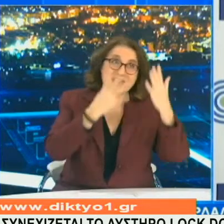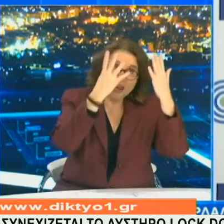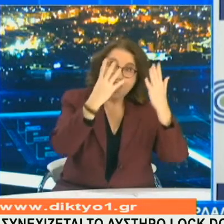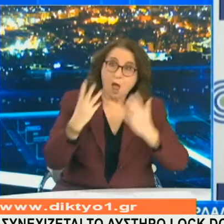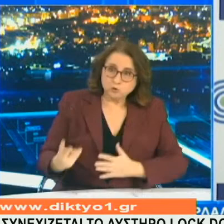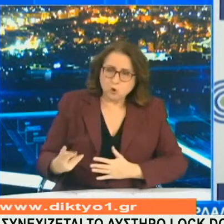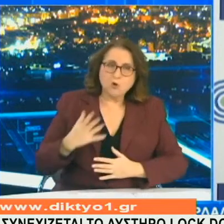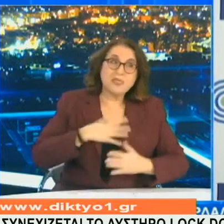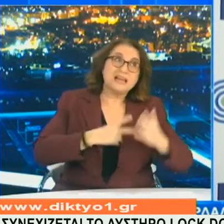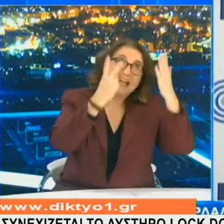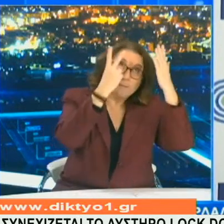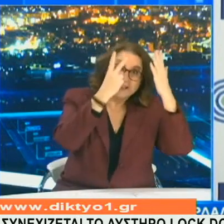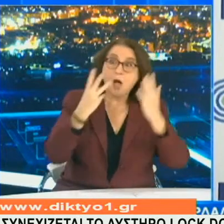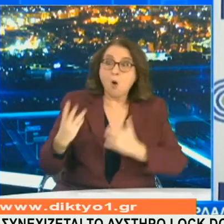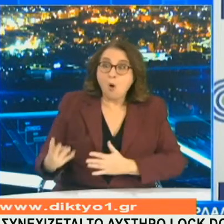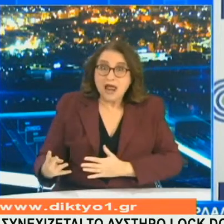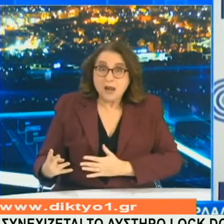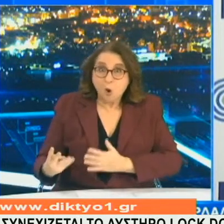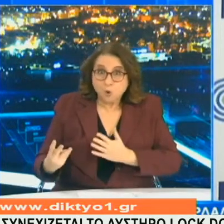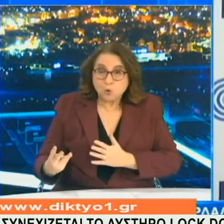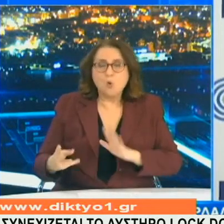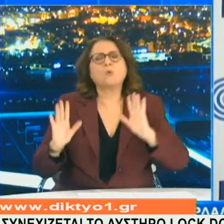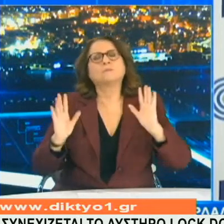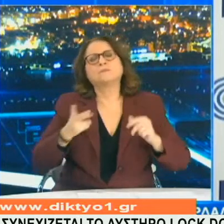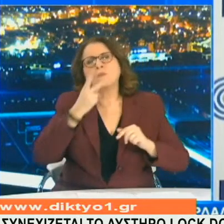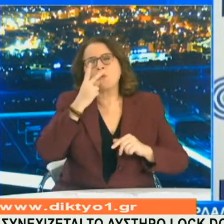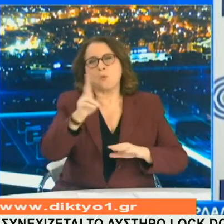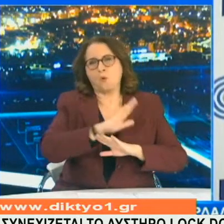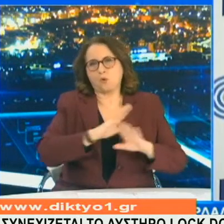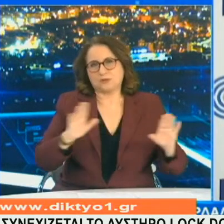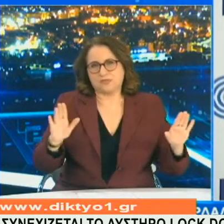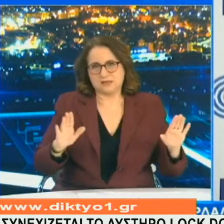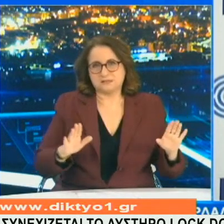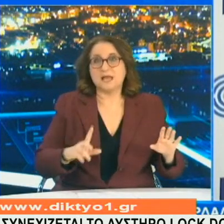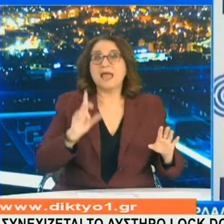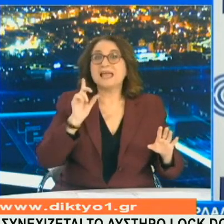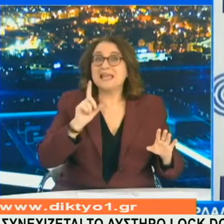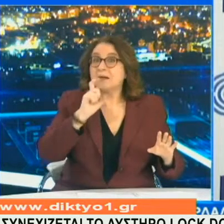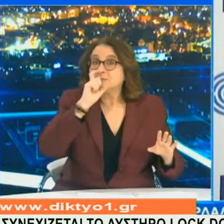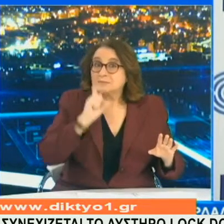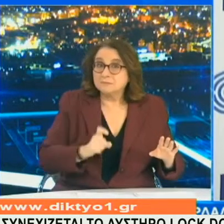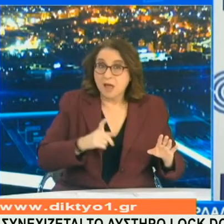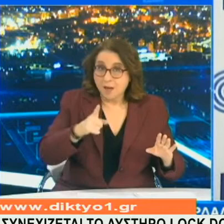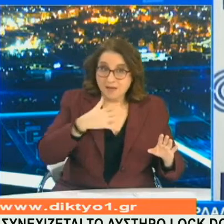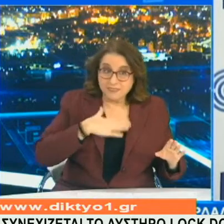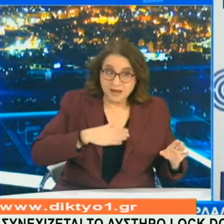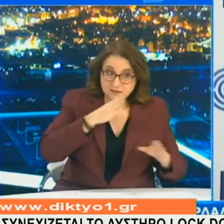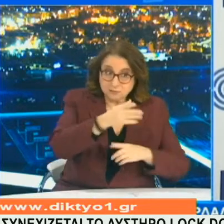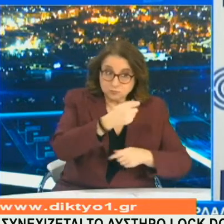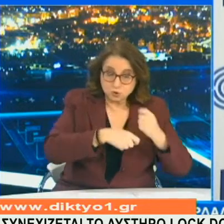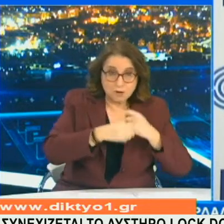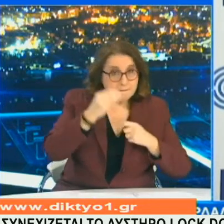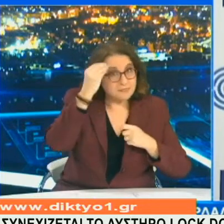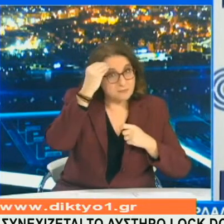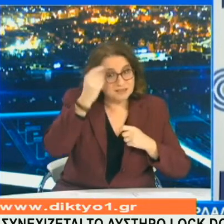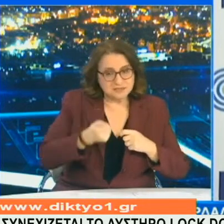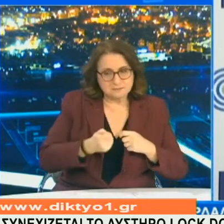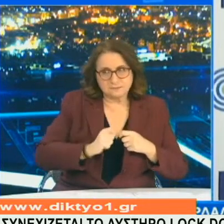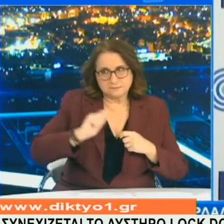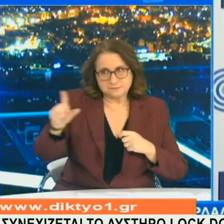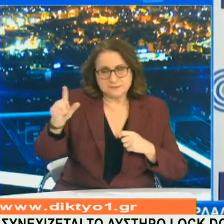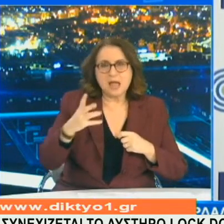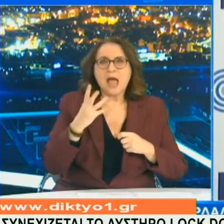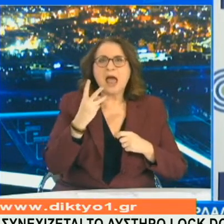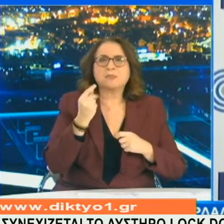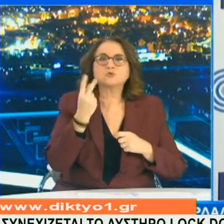κάθε επιχείρηση που λειτουργεί γίνεται αποκλειστικά και μόνο με την αποστολή SMS με την επιλογή 2. Ο καταναλωτής οφείλει να διατηρεί το